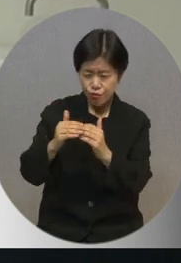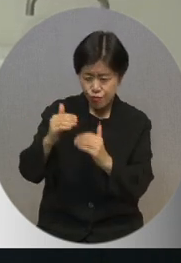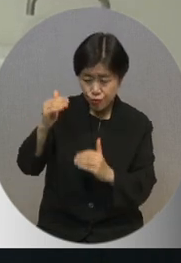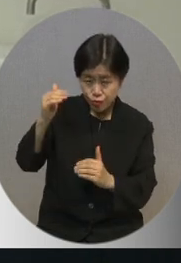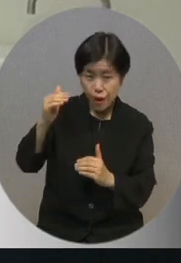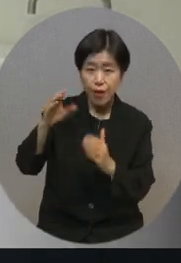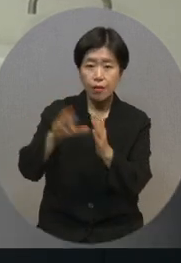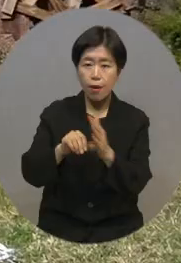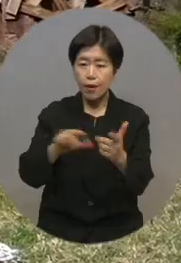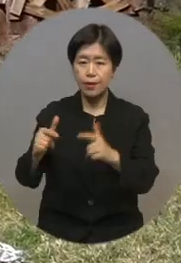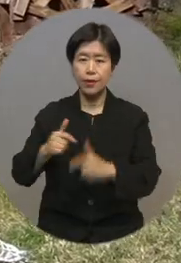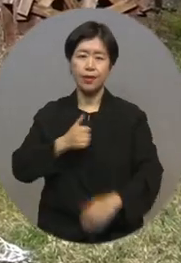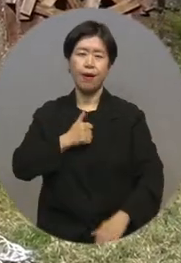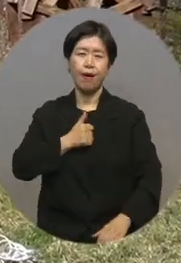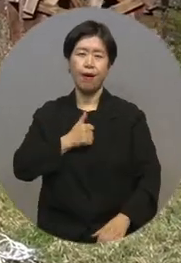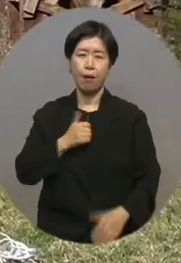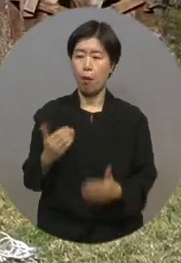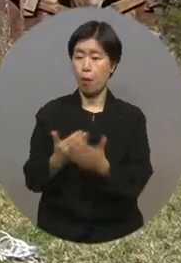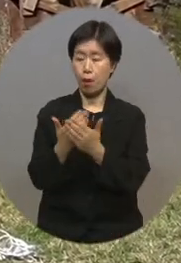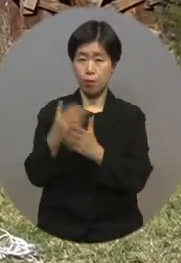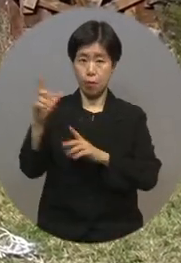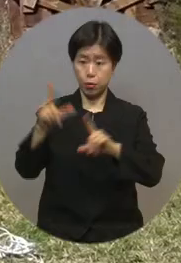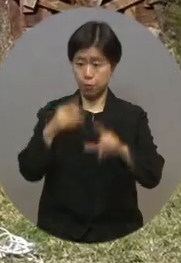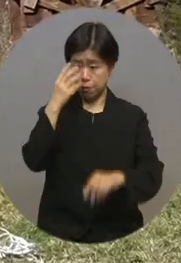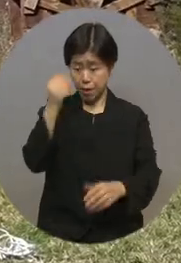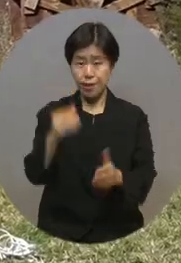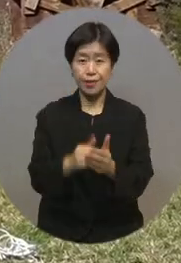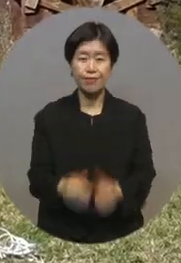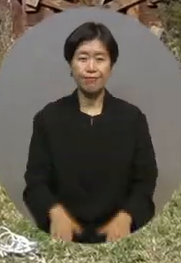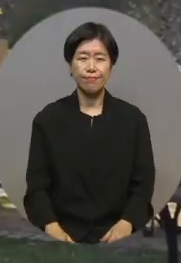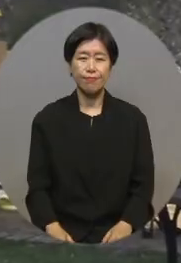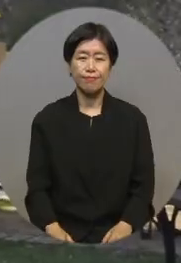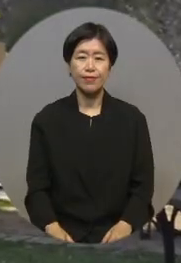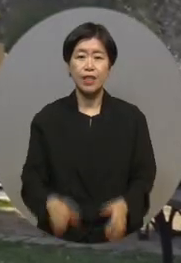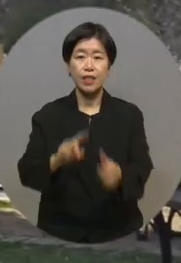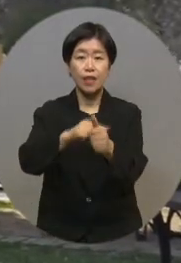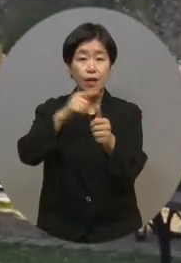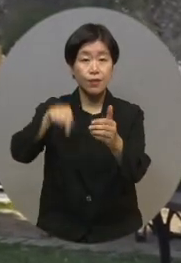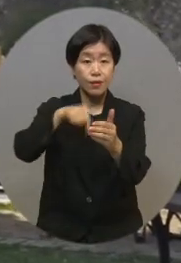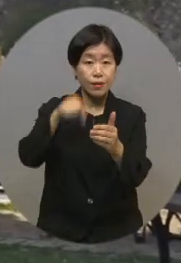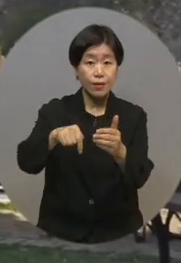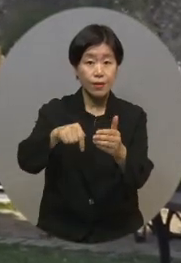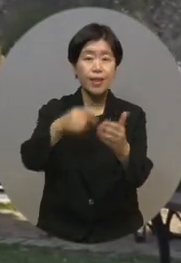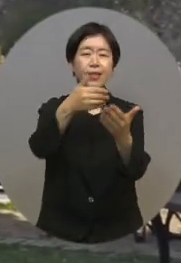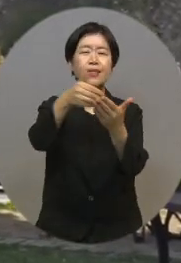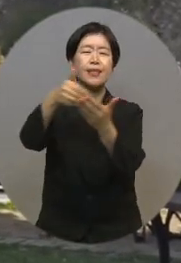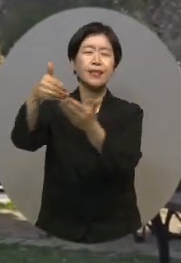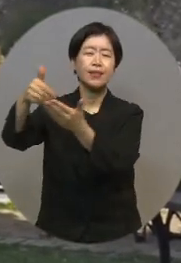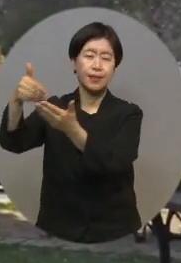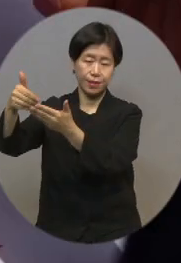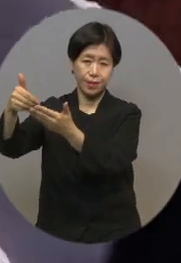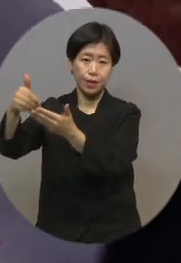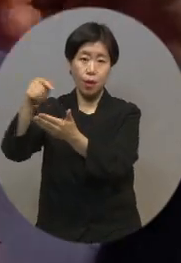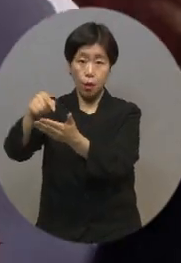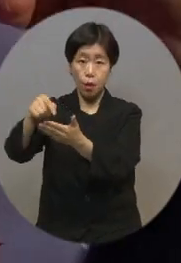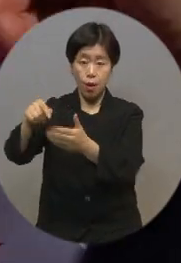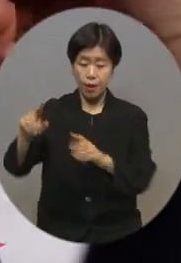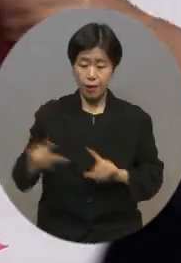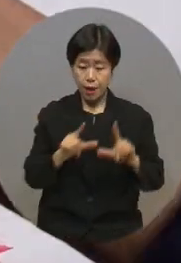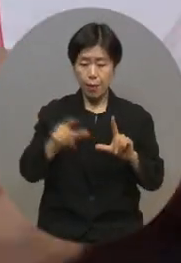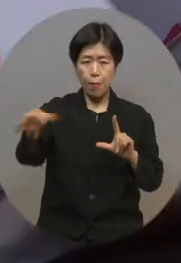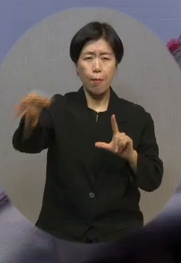자긍심 거주인들은 자연 속에서 그림을 완성하며 그림이 일상이 되어 그 시간을 통해 스스로의